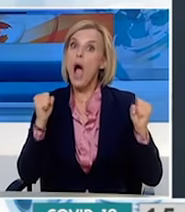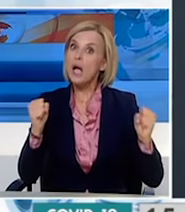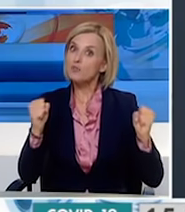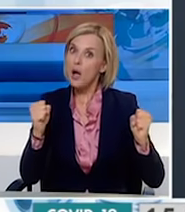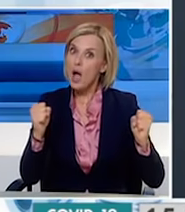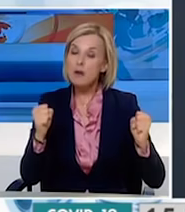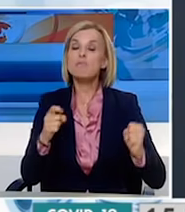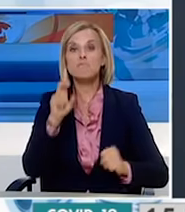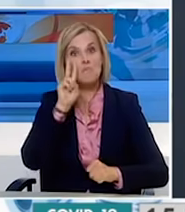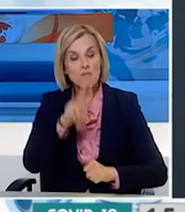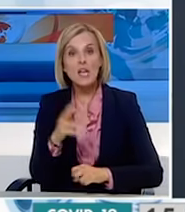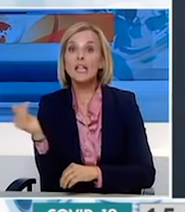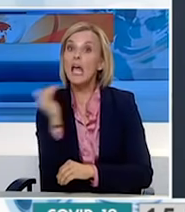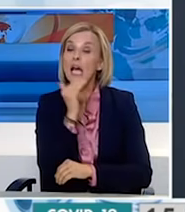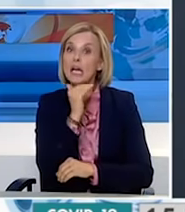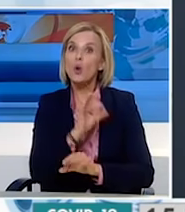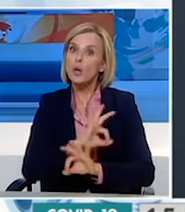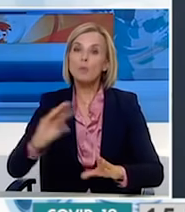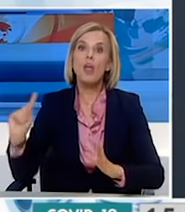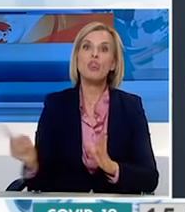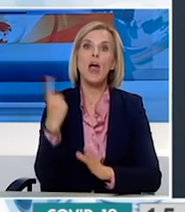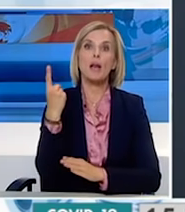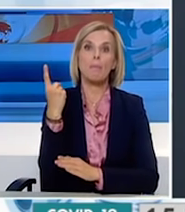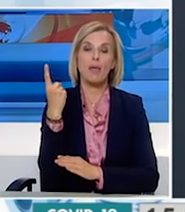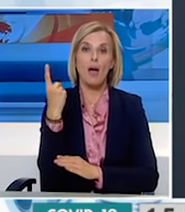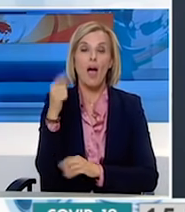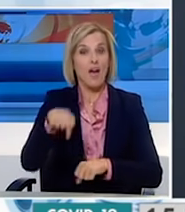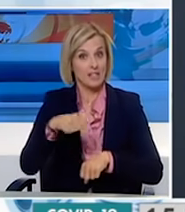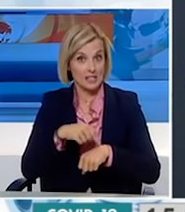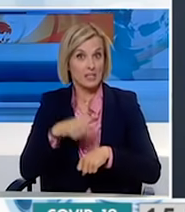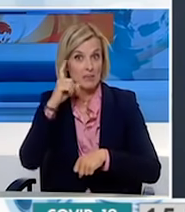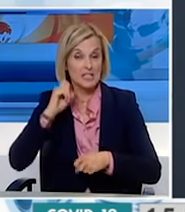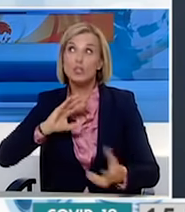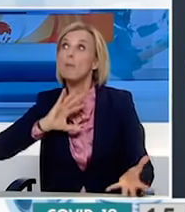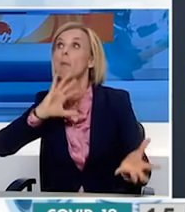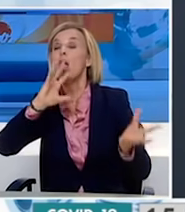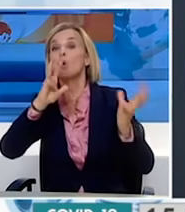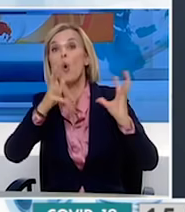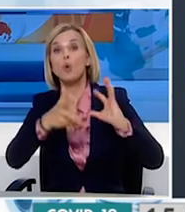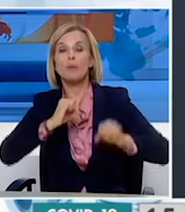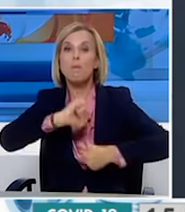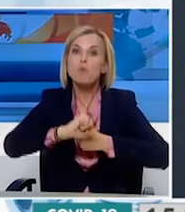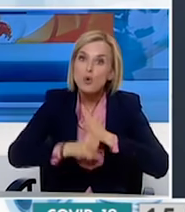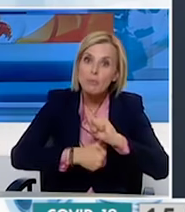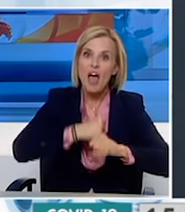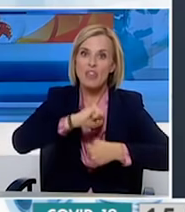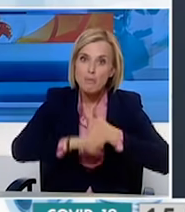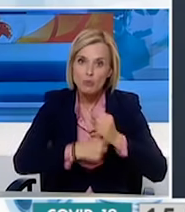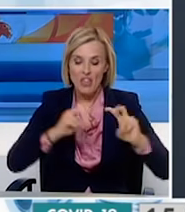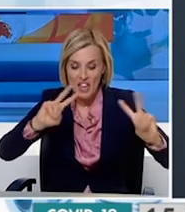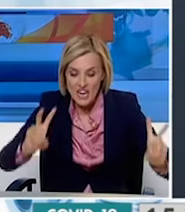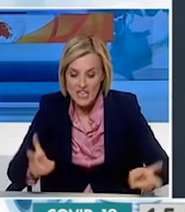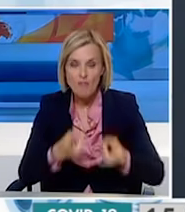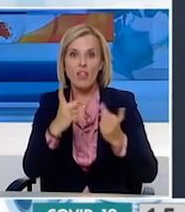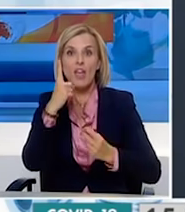υποστηρίζουν την ταχεία κλινική ανάπτυξη εμβολίων για ανθρώπους. Ξέρουμε ότι η παγκόσμια προσπάθεια για ένα καλό εμβόλιο συνεχίζεται, για ένα ασφαλές εμβόλιο, για ένα